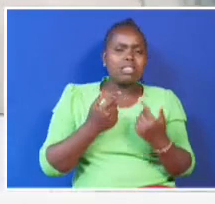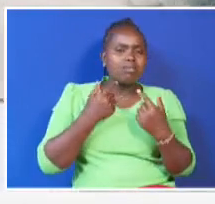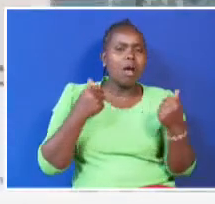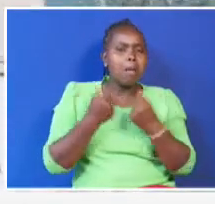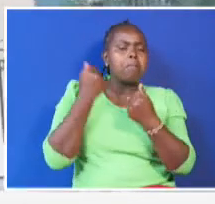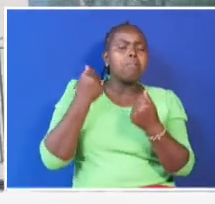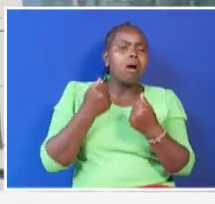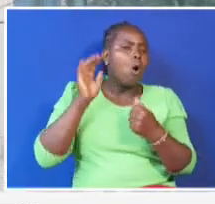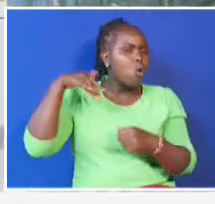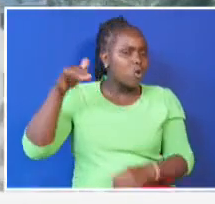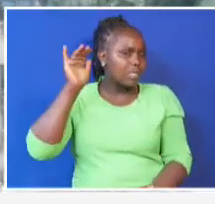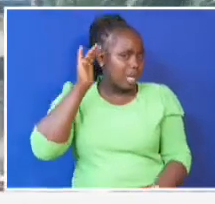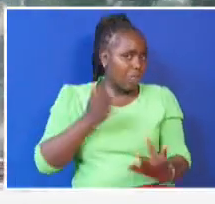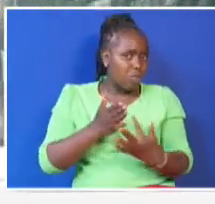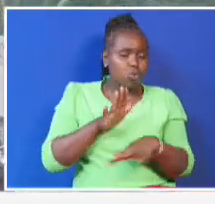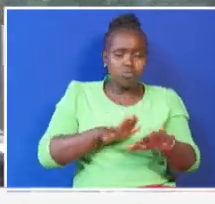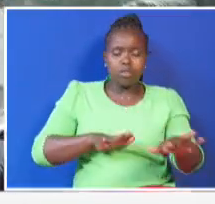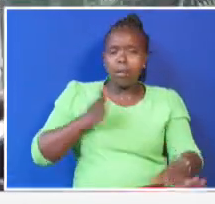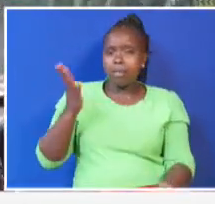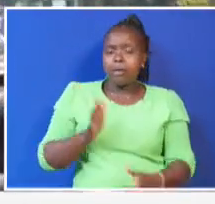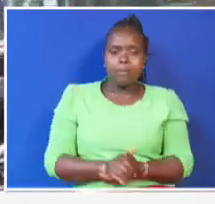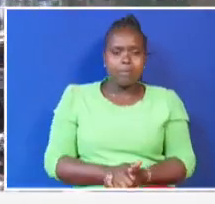na mvutano huo.